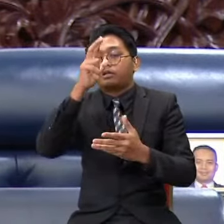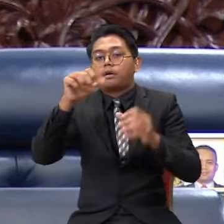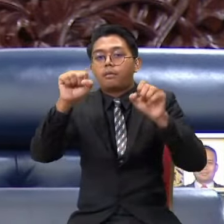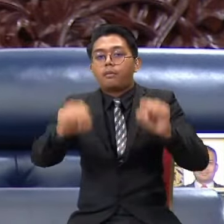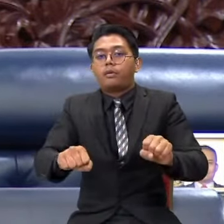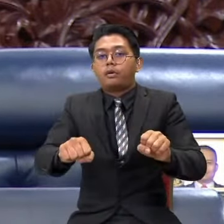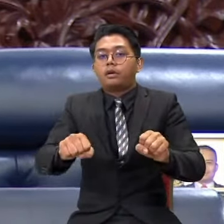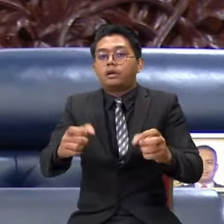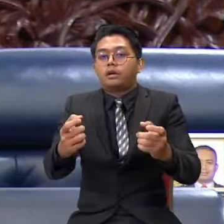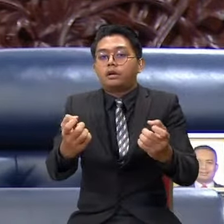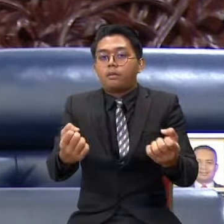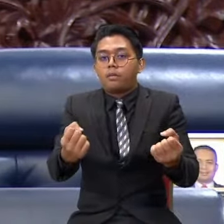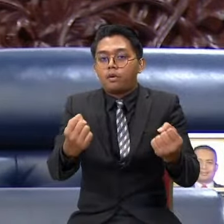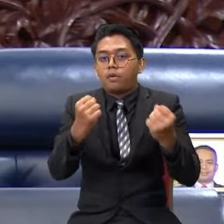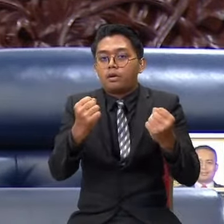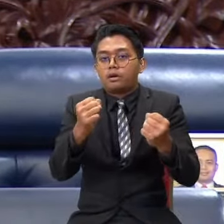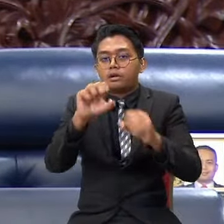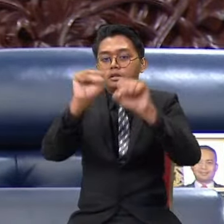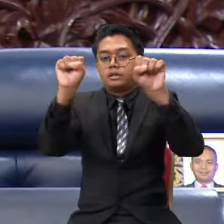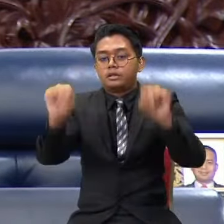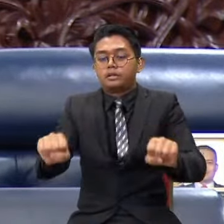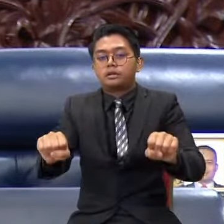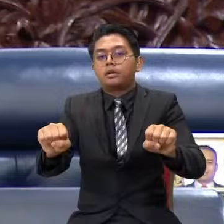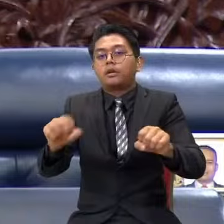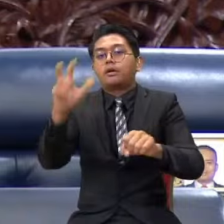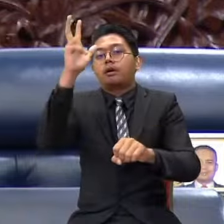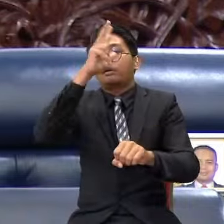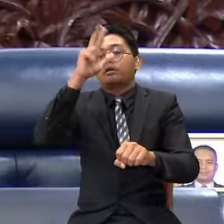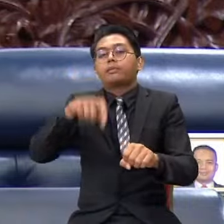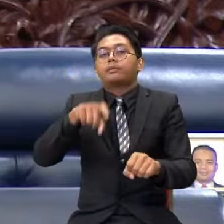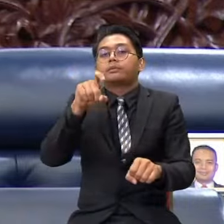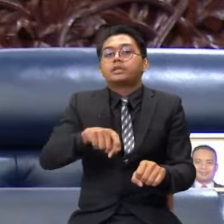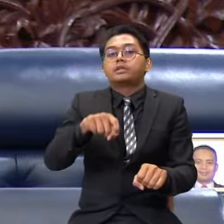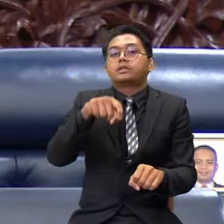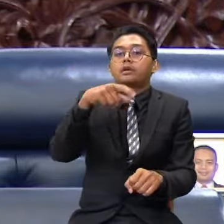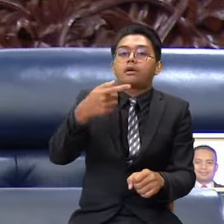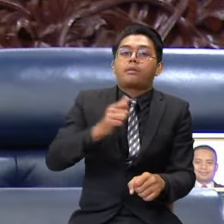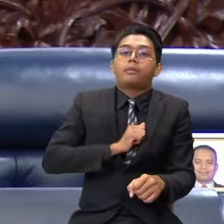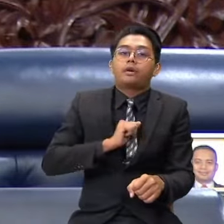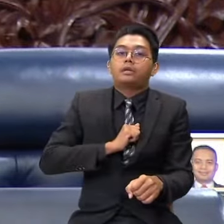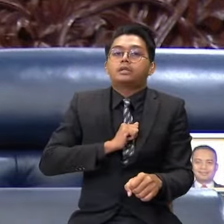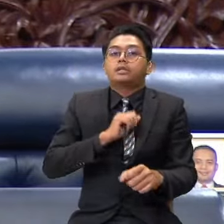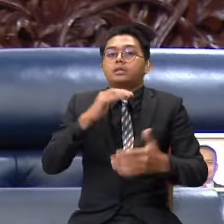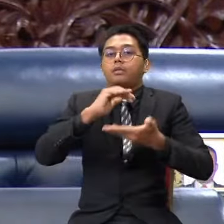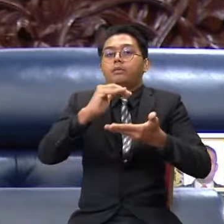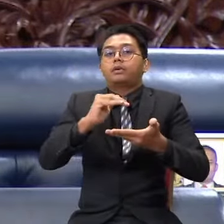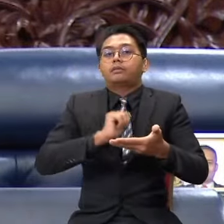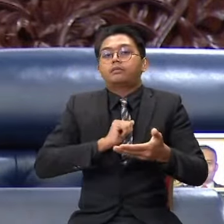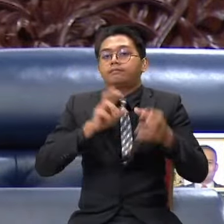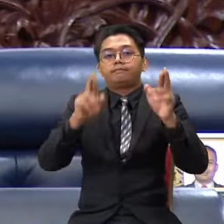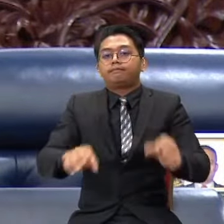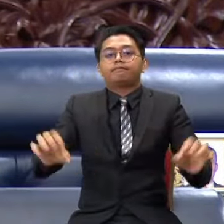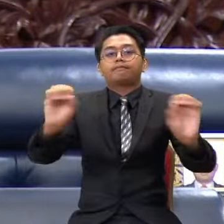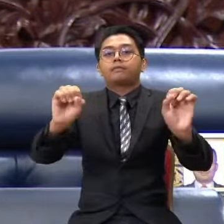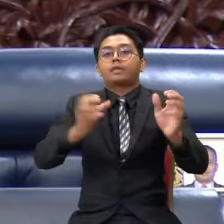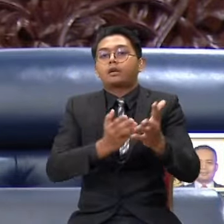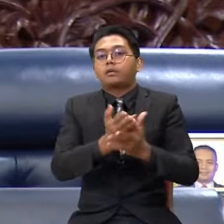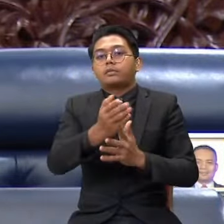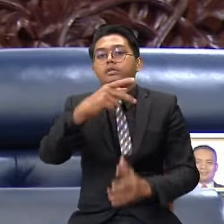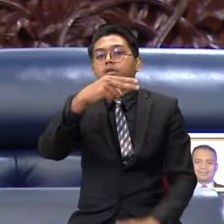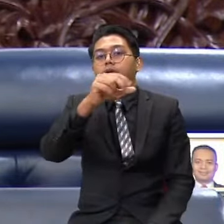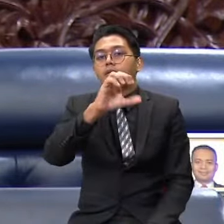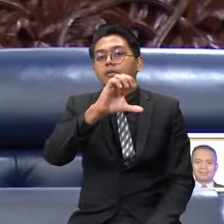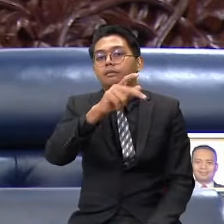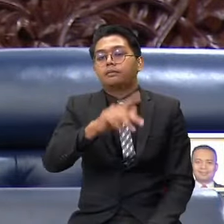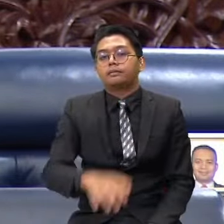mengetakkan sekuriti sistem k semua server kerajaan supaya maklumat peribadi rakyat tidak akan digodam dan dikompromi